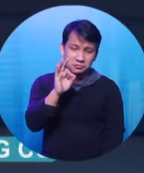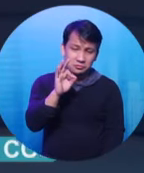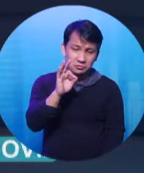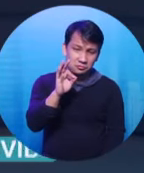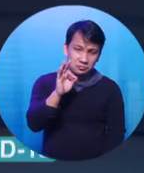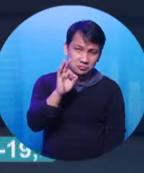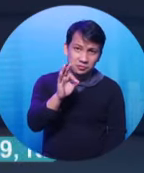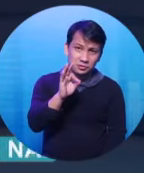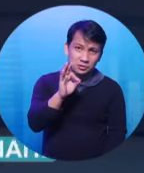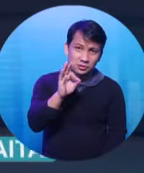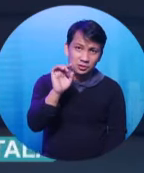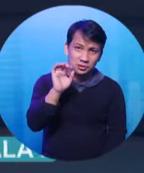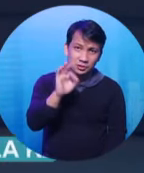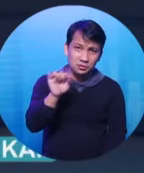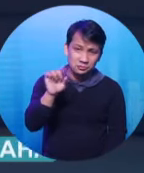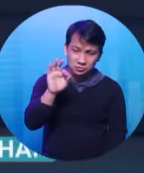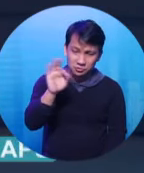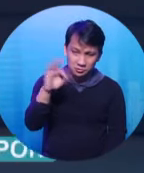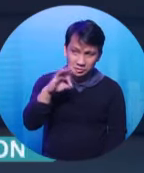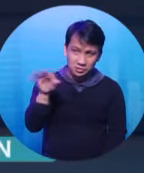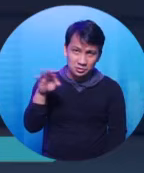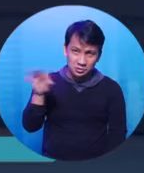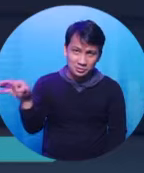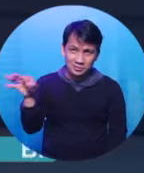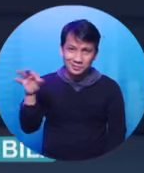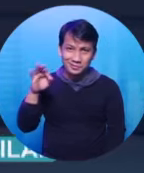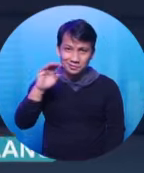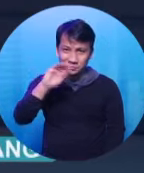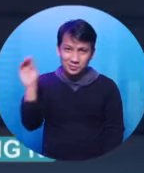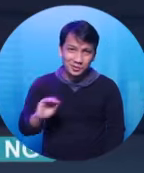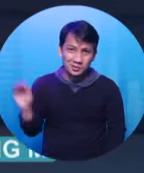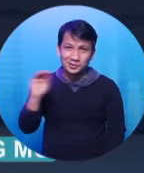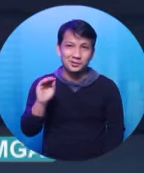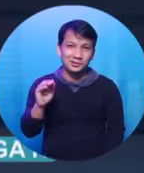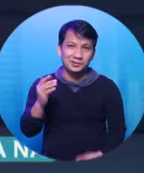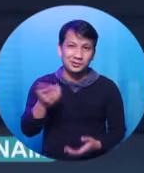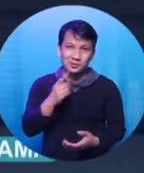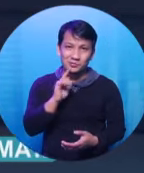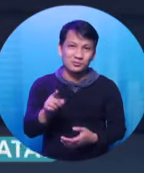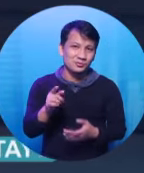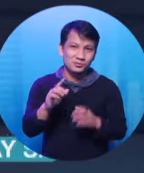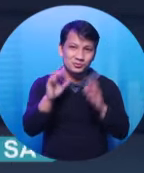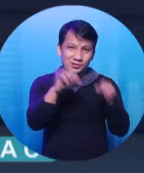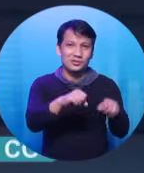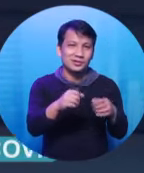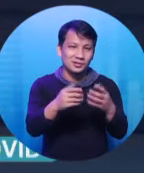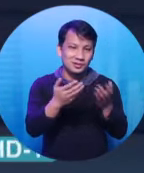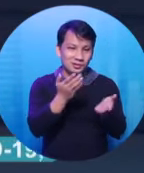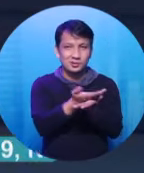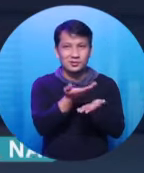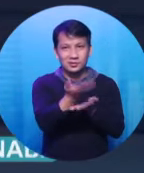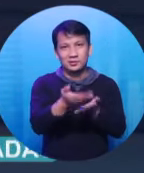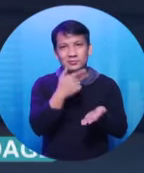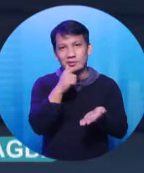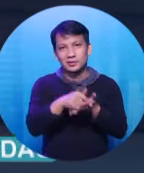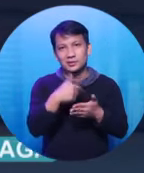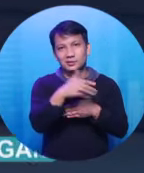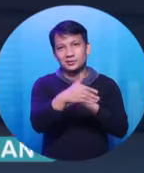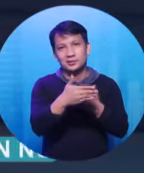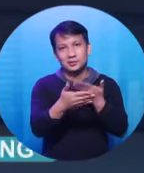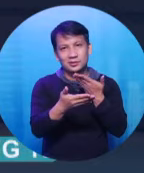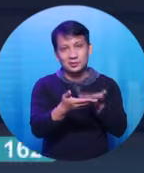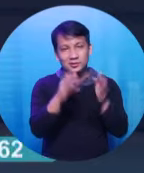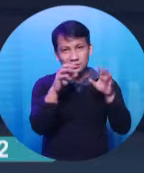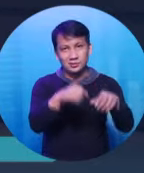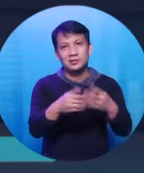99.99999% parang DNA test result. Yun talaga, mawawaran talaga itong si Miss Carla. Kaya next time kayo